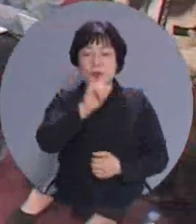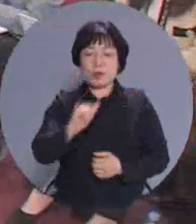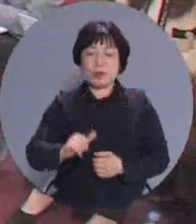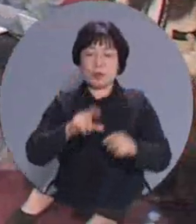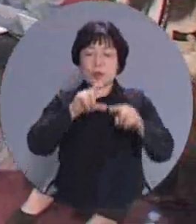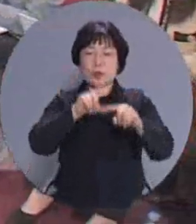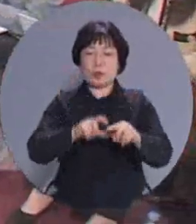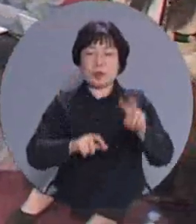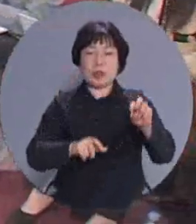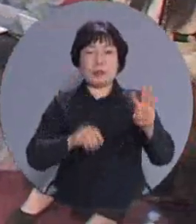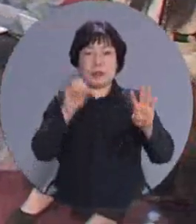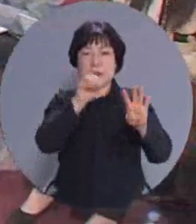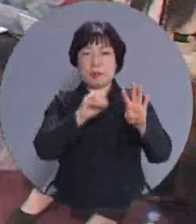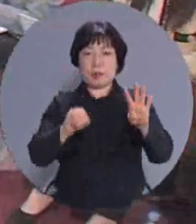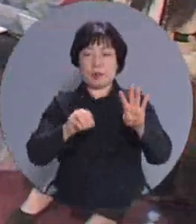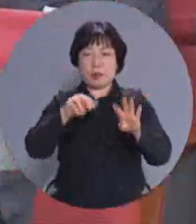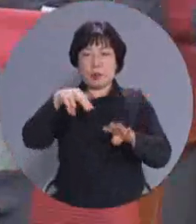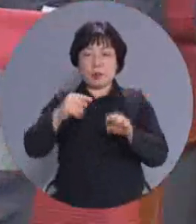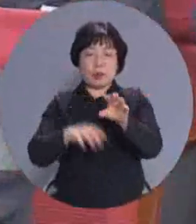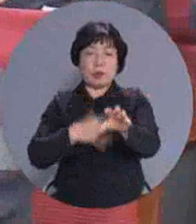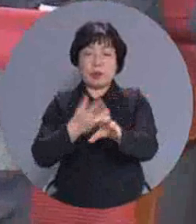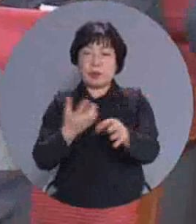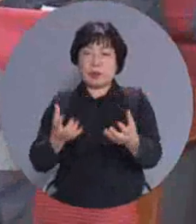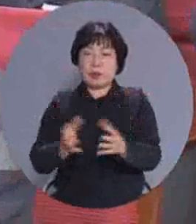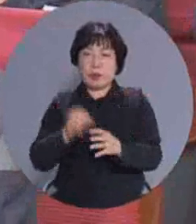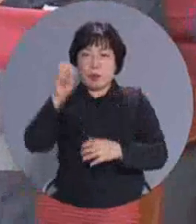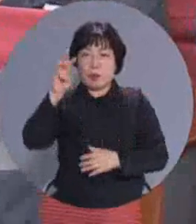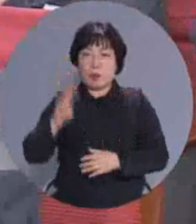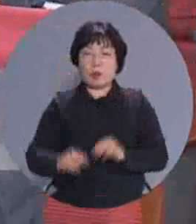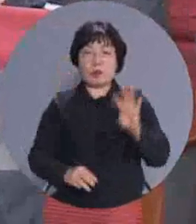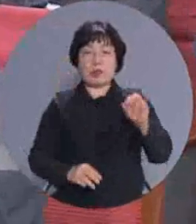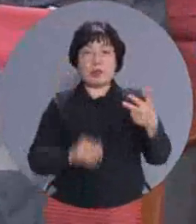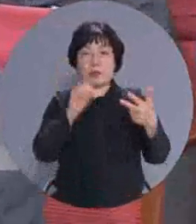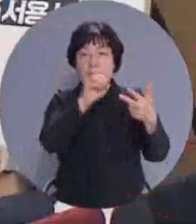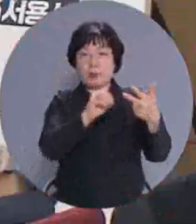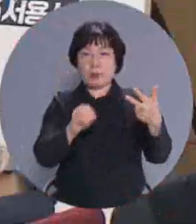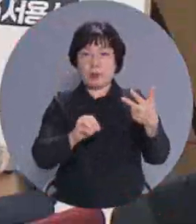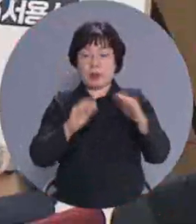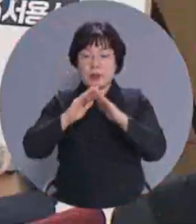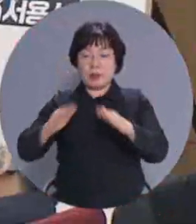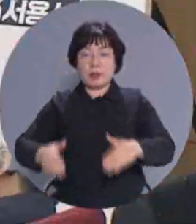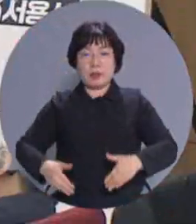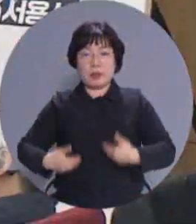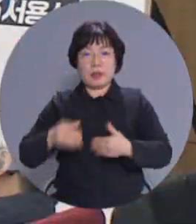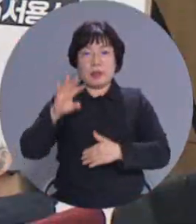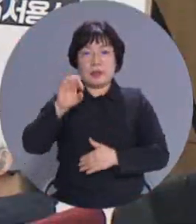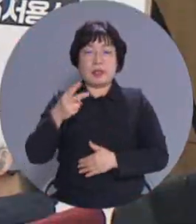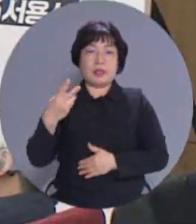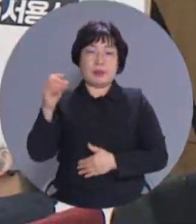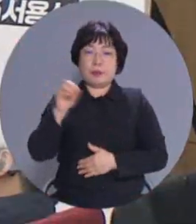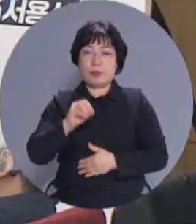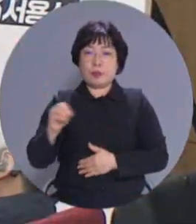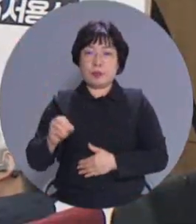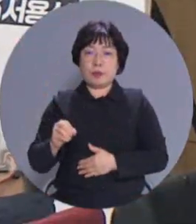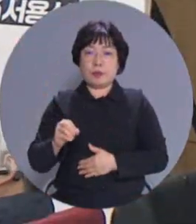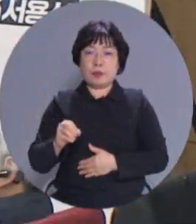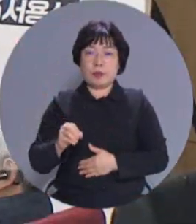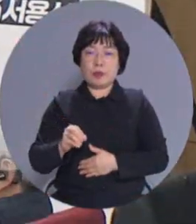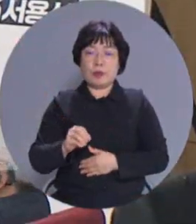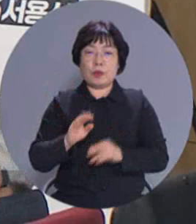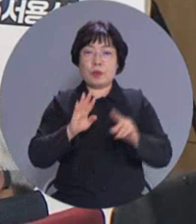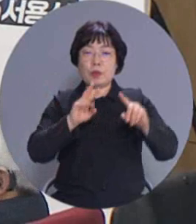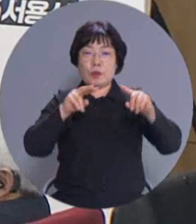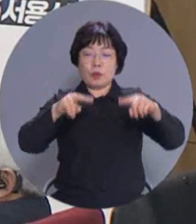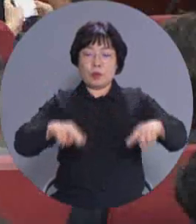득표율 24%를 차지한 조국혁신당은 광주에선 47%, 전남에선 42% 등 두 배